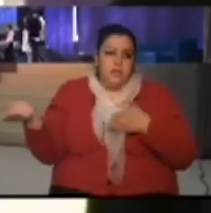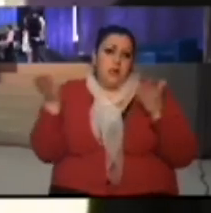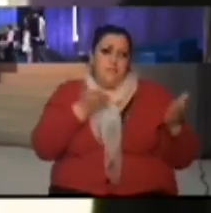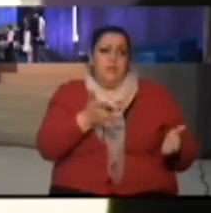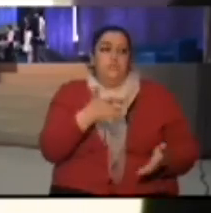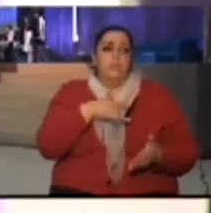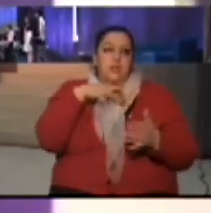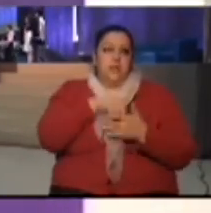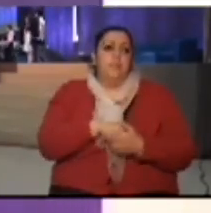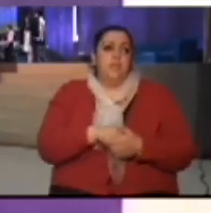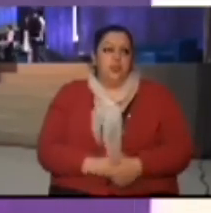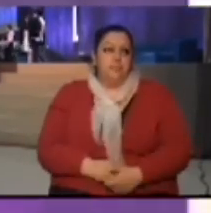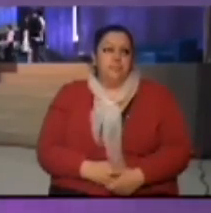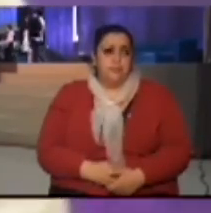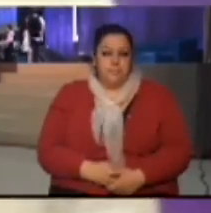կյանքի մեջ։